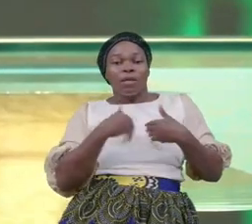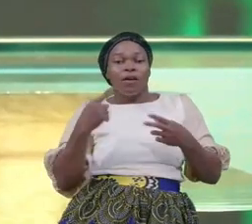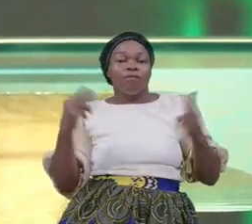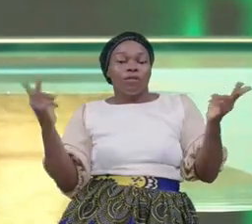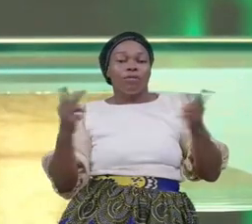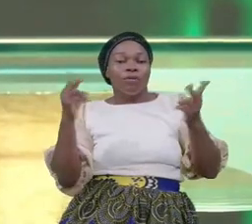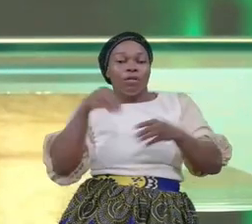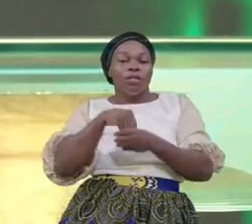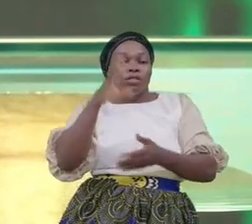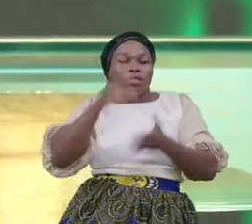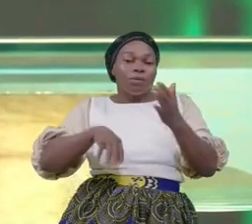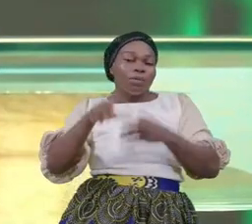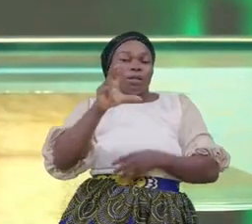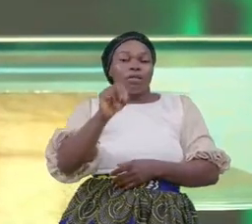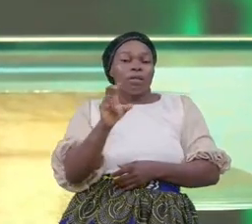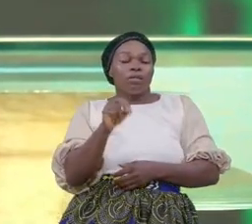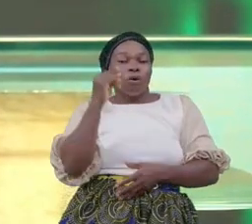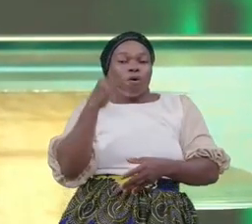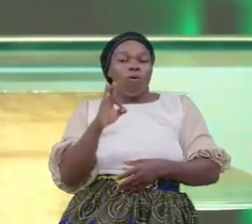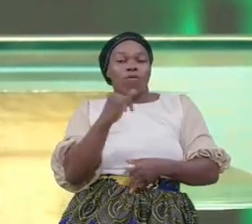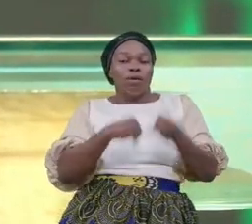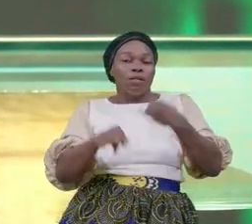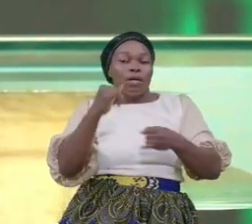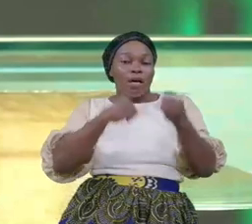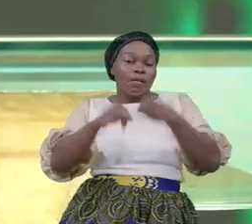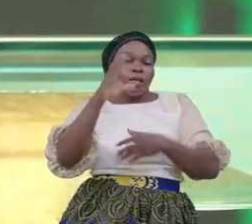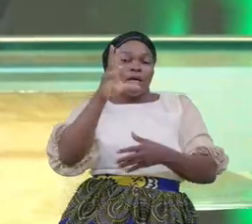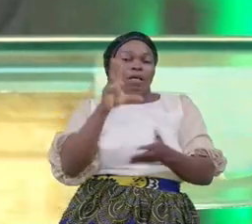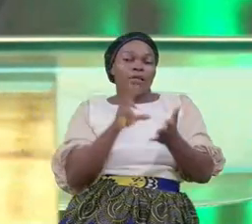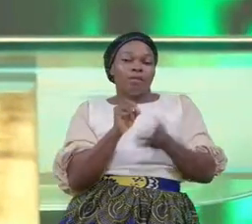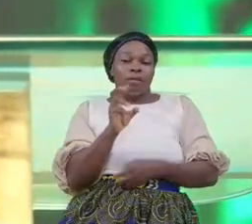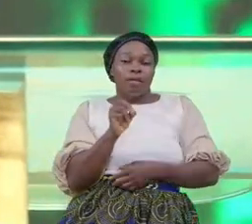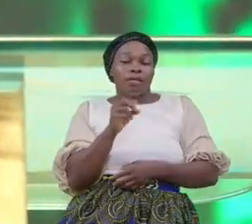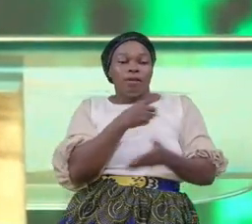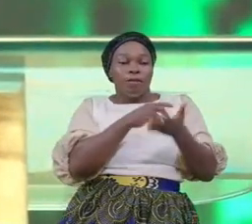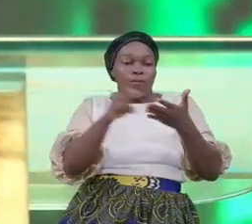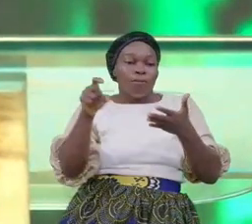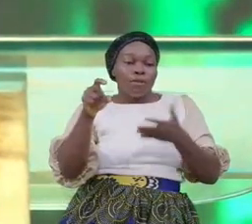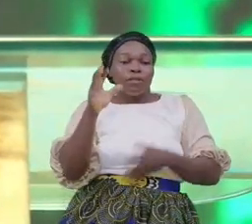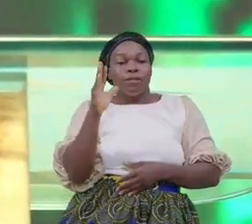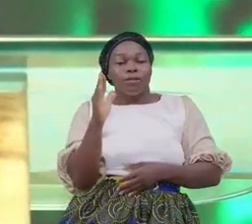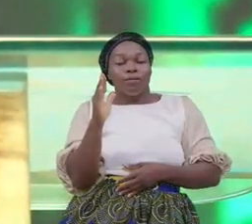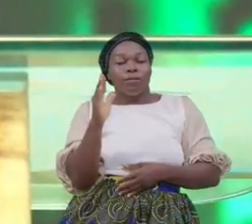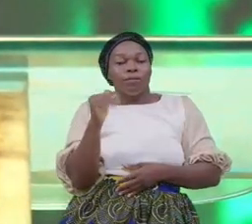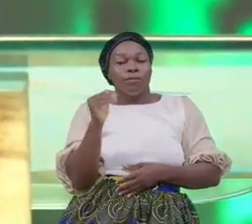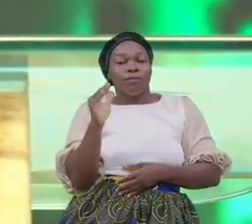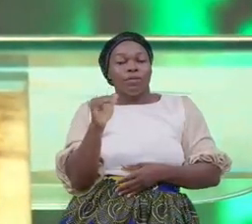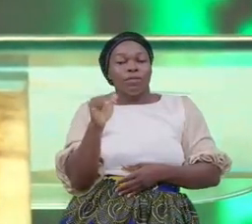Voyons chapitre 30, Ésaïe 30. Ésaïe au chapitre 30. Ésaïe